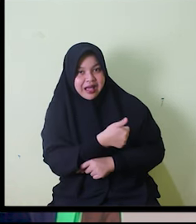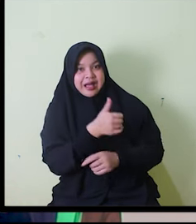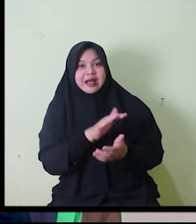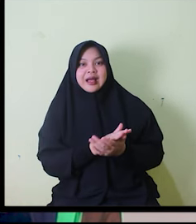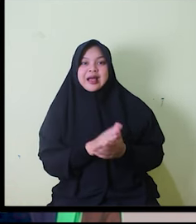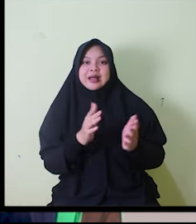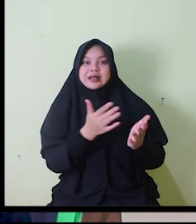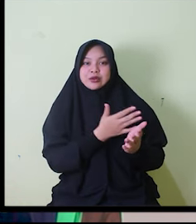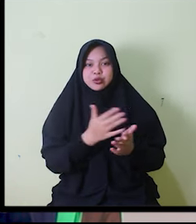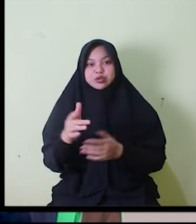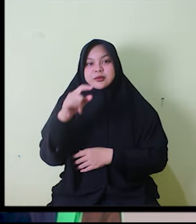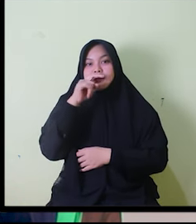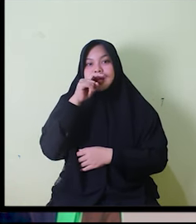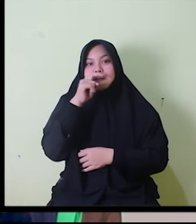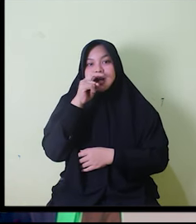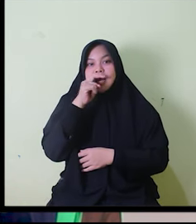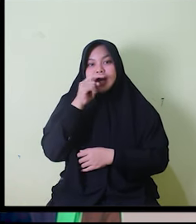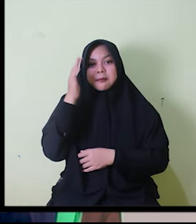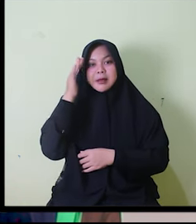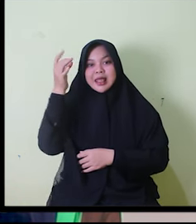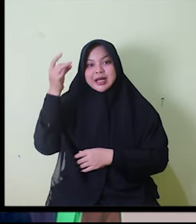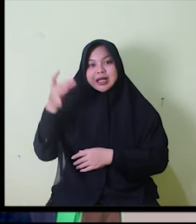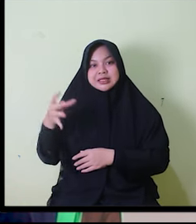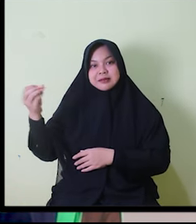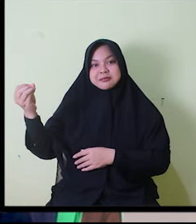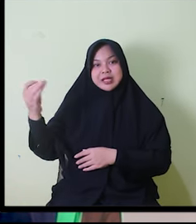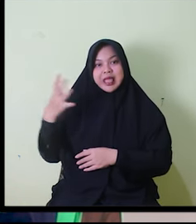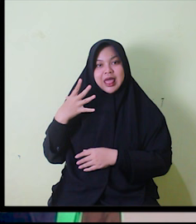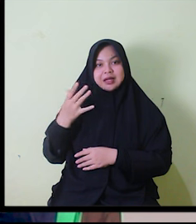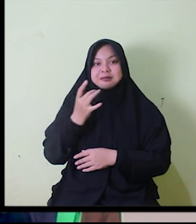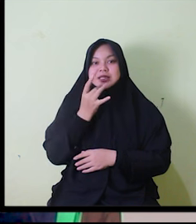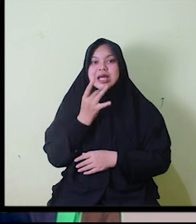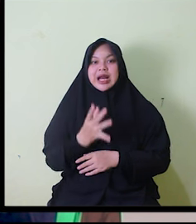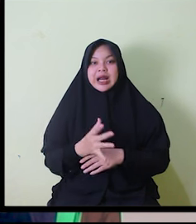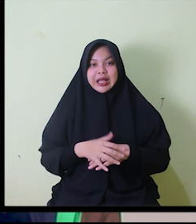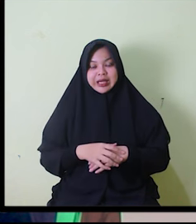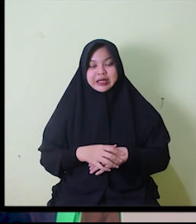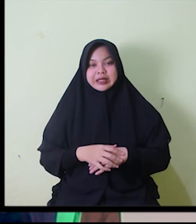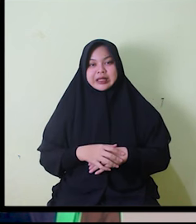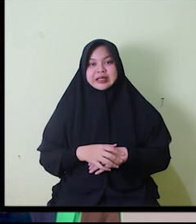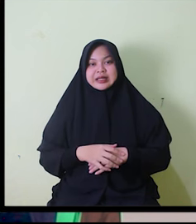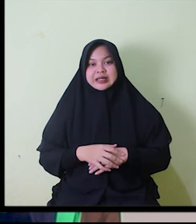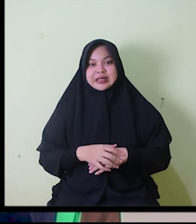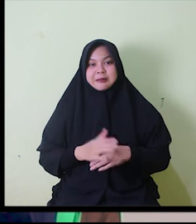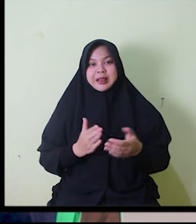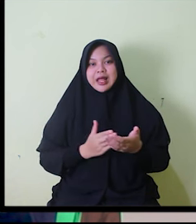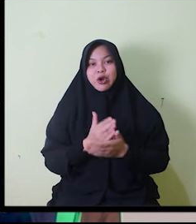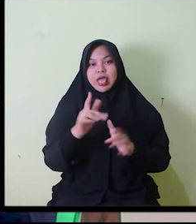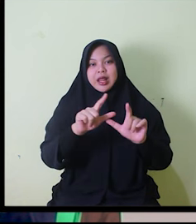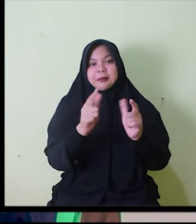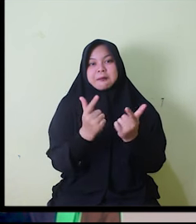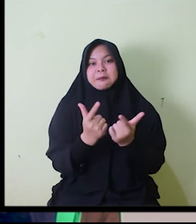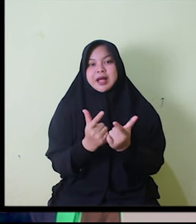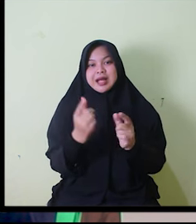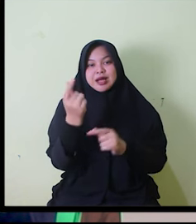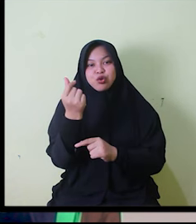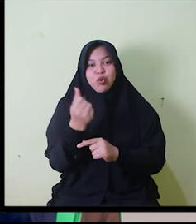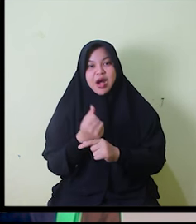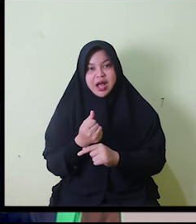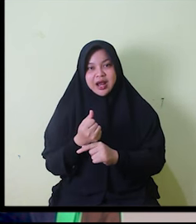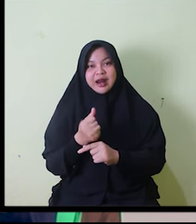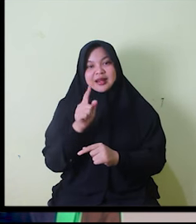juga menyarankan bahwa Coba deh melalui sebuah institusi keuangan yaitu sebuah perbankan dan di